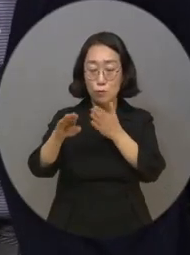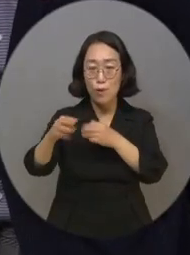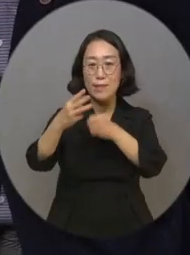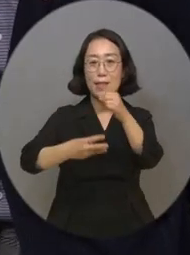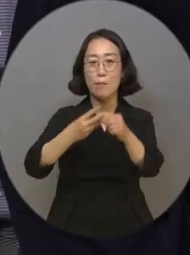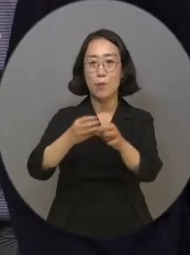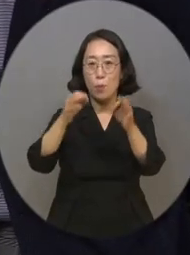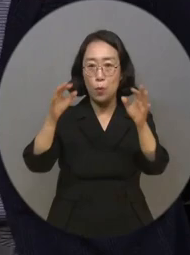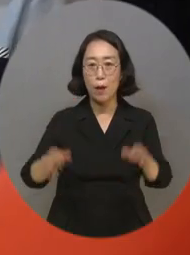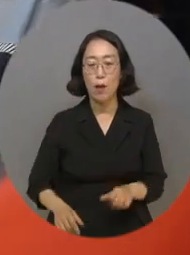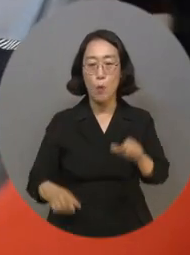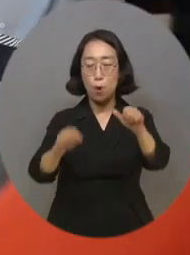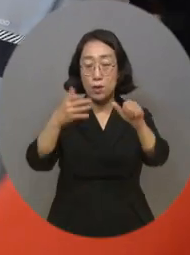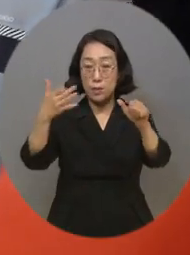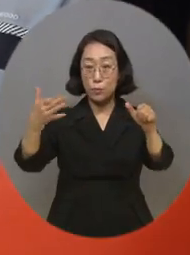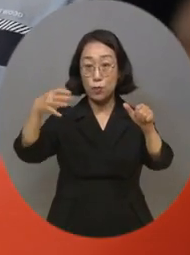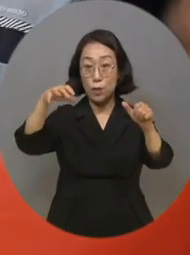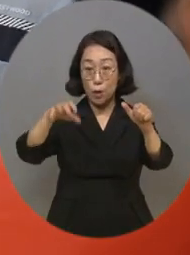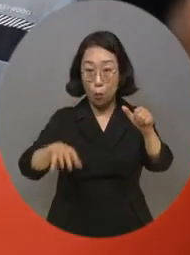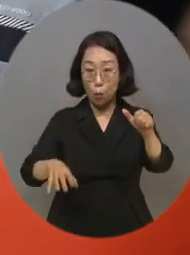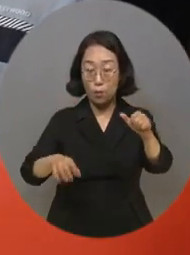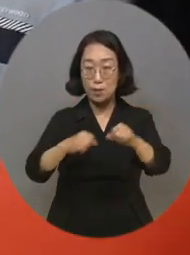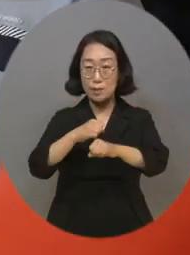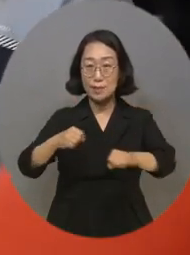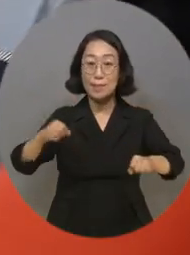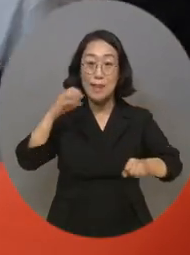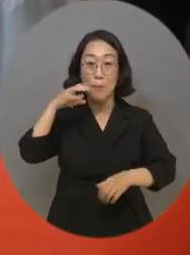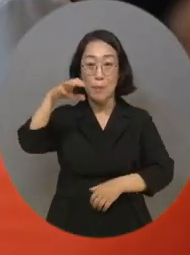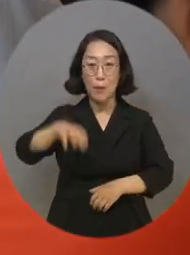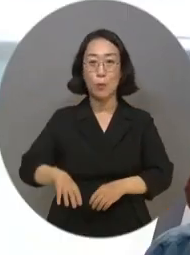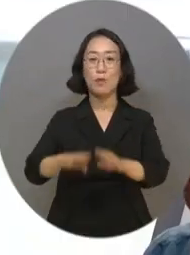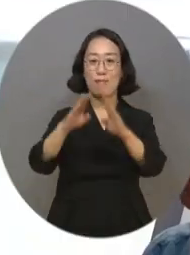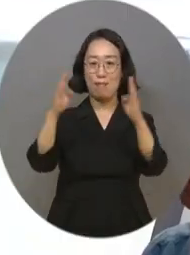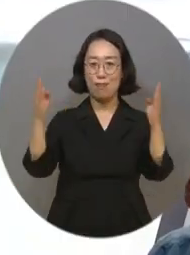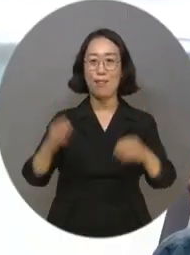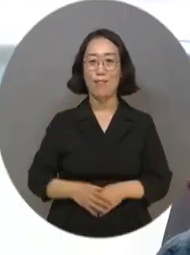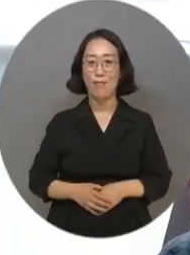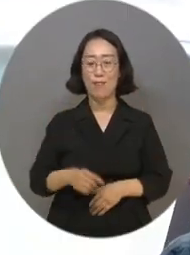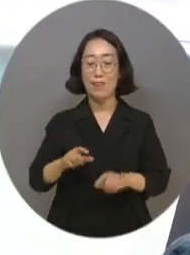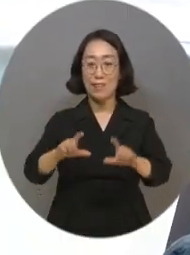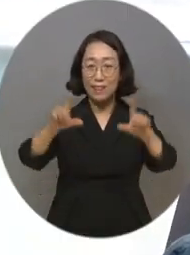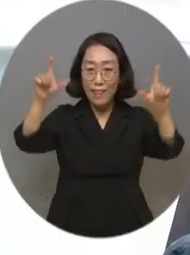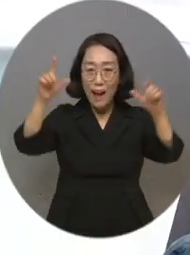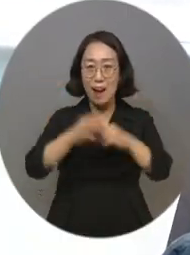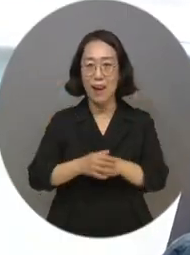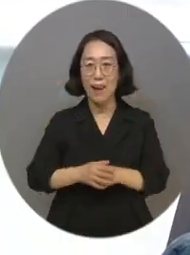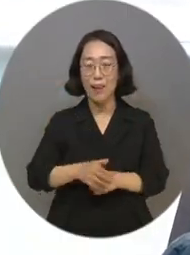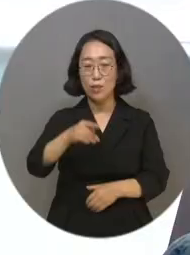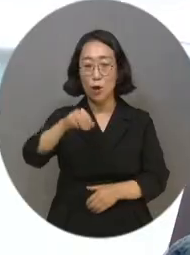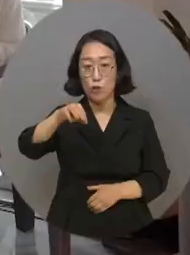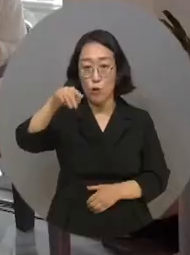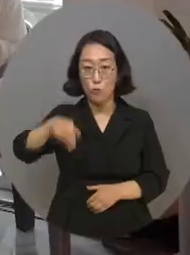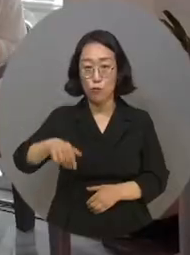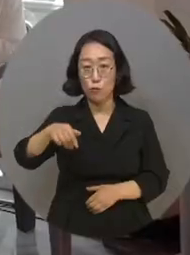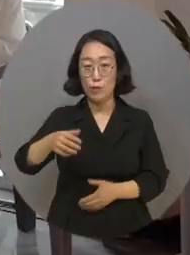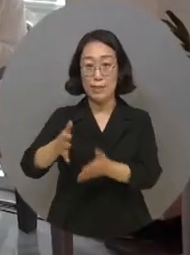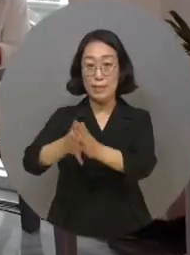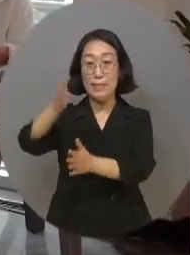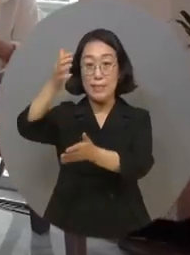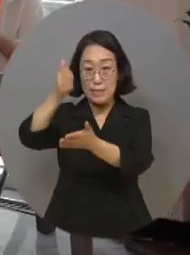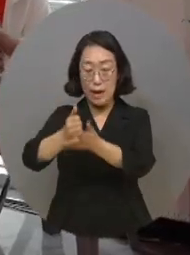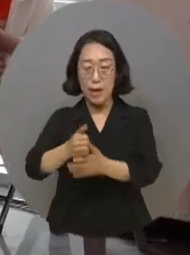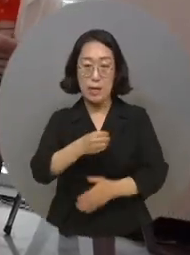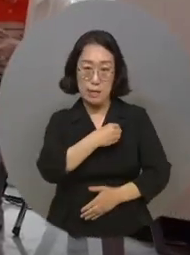만에 지난 19일 김제의 더클래식 대형 카페에서 열렸습니다. 이날 행사에는 정성주 김제시장과